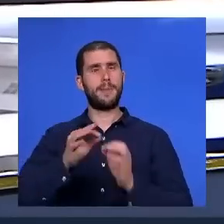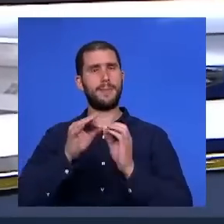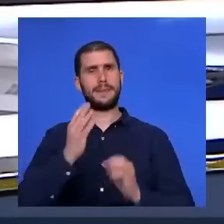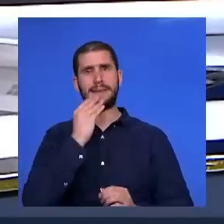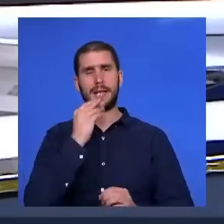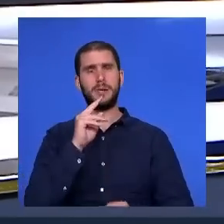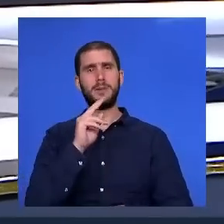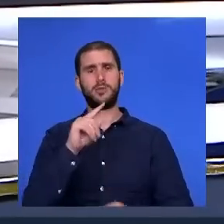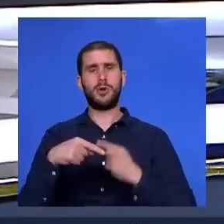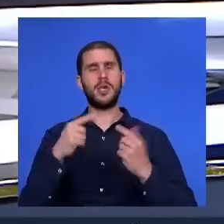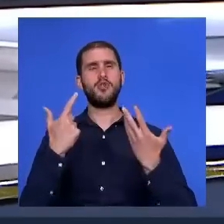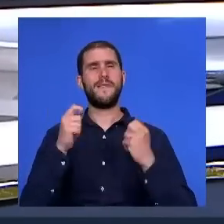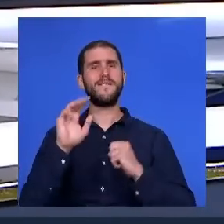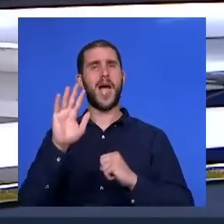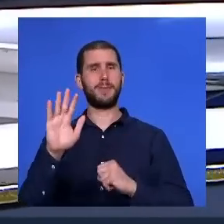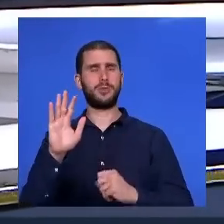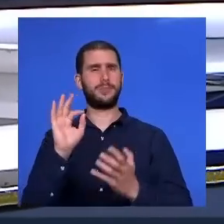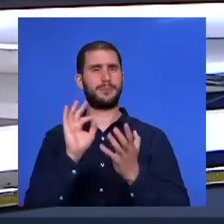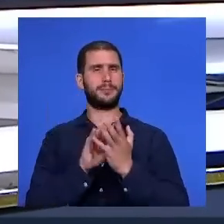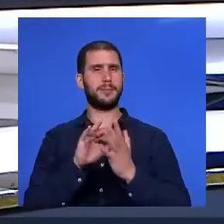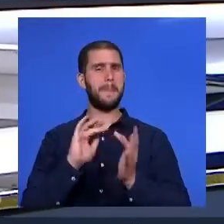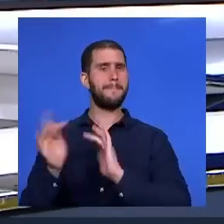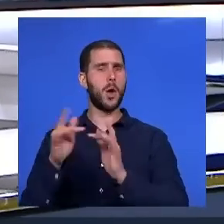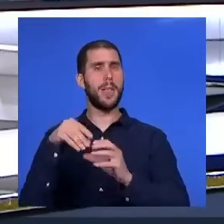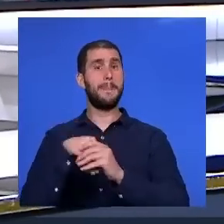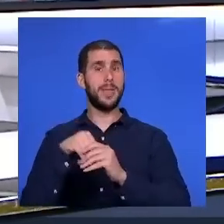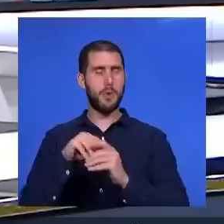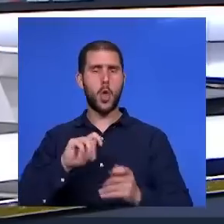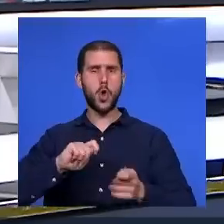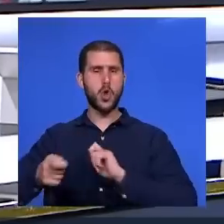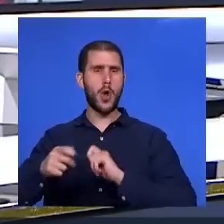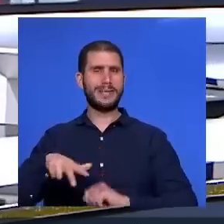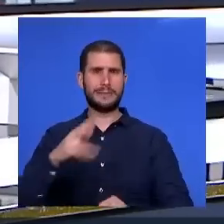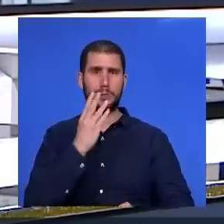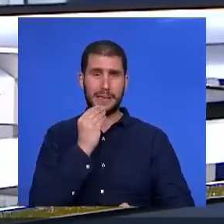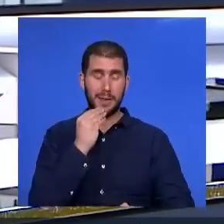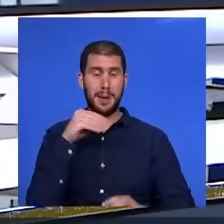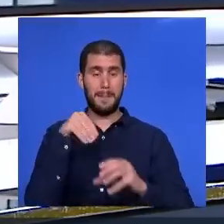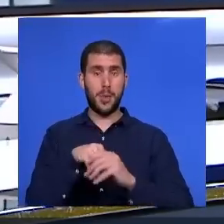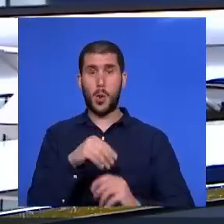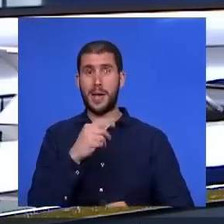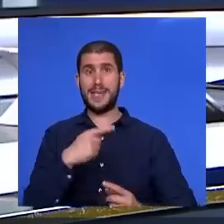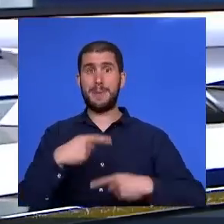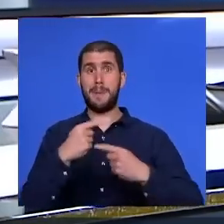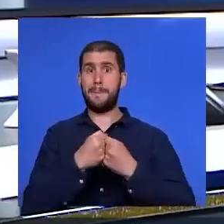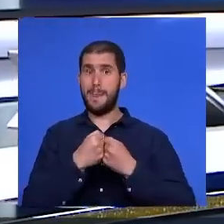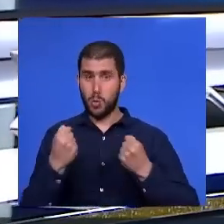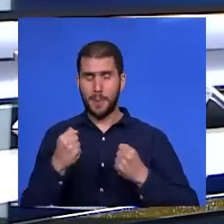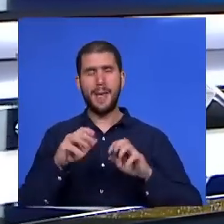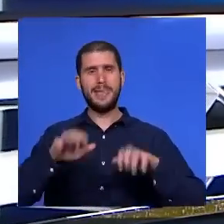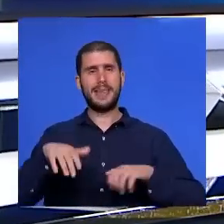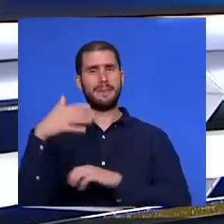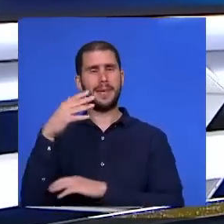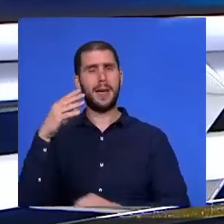לשנתה ה-75 בסימן המחלוקות הפנימיות שקוראות את הציבור הישראלי. בתוך הימים הטעונים האלה מתייצב נשיא המדינה יצחק